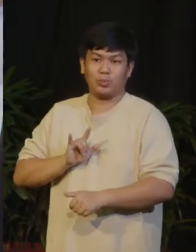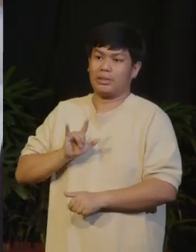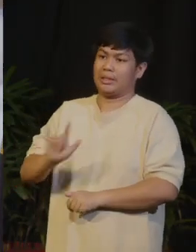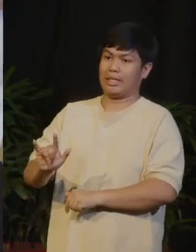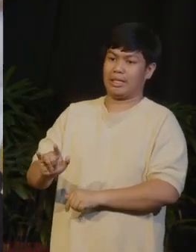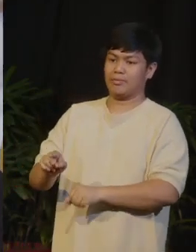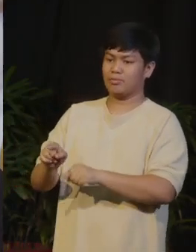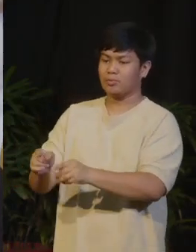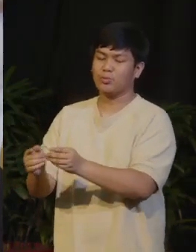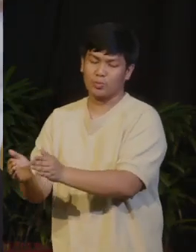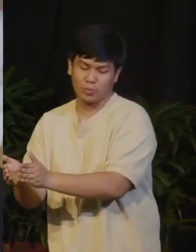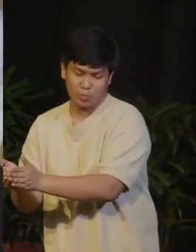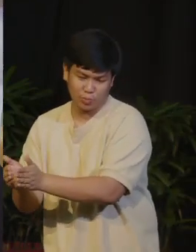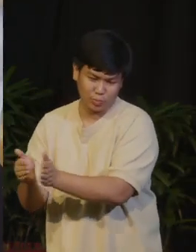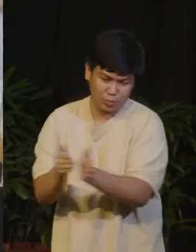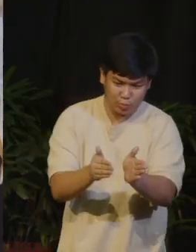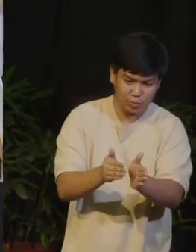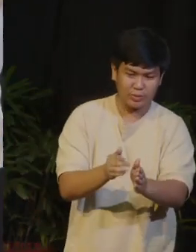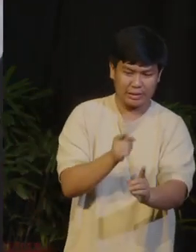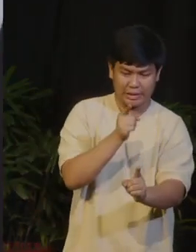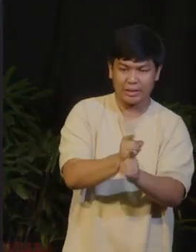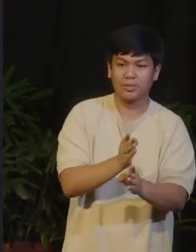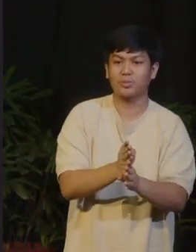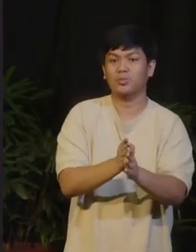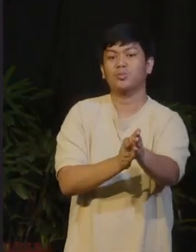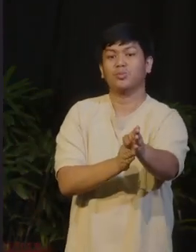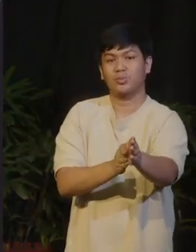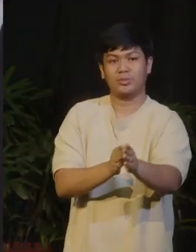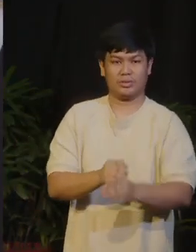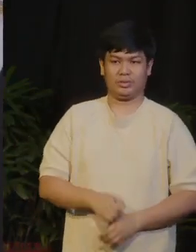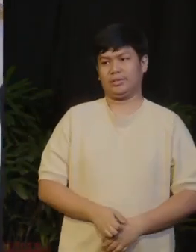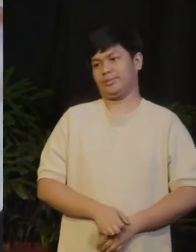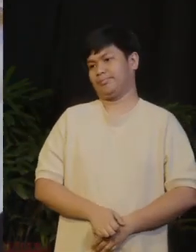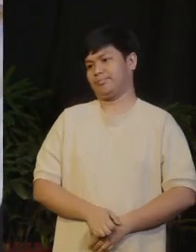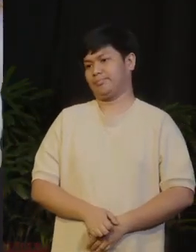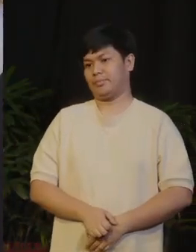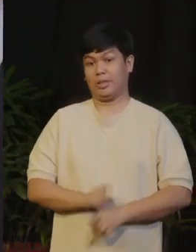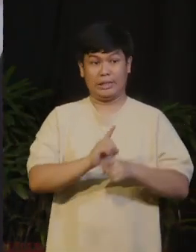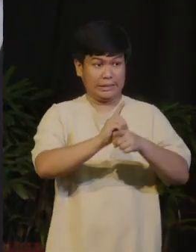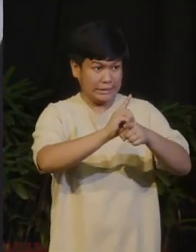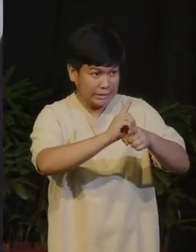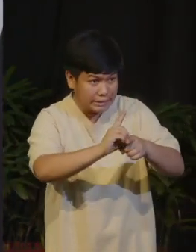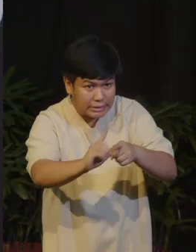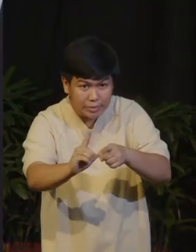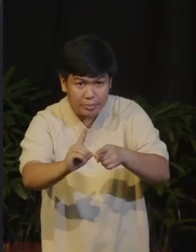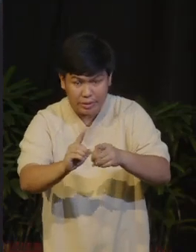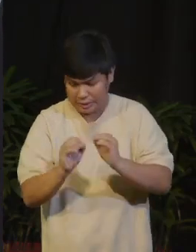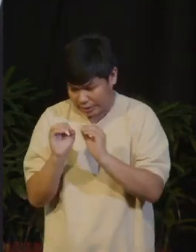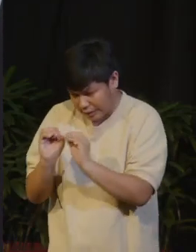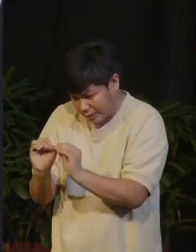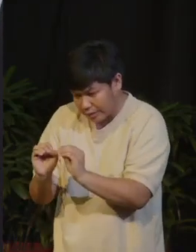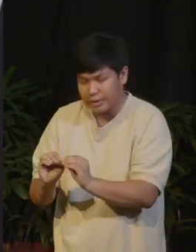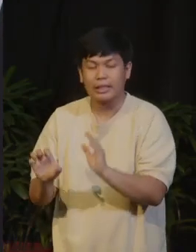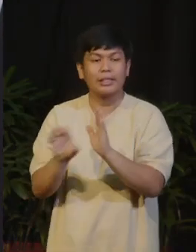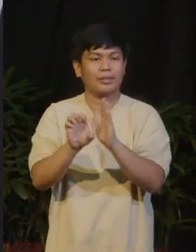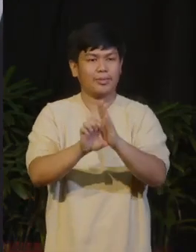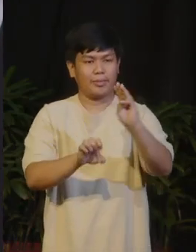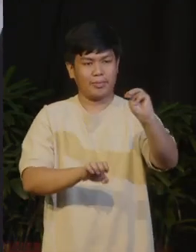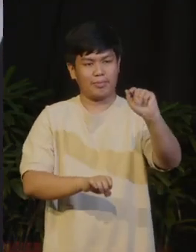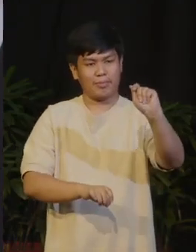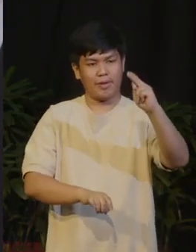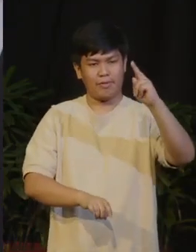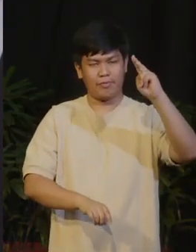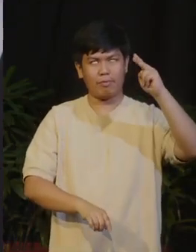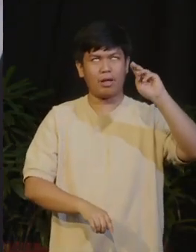ating Panginoon. So sa pagmamahal natin sa kanilang pagdidisiplina, halimbawa, sinabi sa Matthew